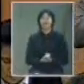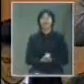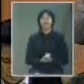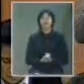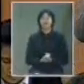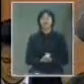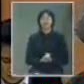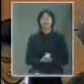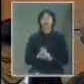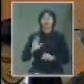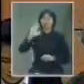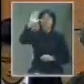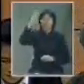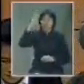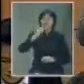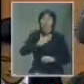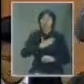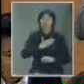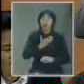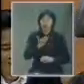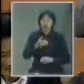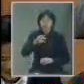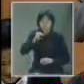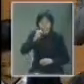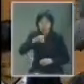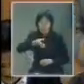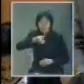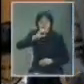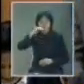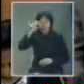ไม่มีคนประท้วงขออนุญาตแป๊บเดียวครับท่านครับ